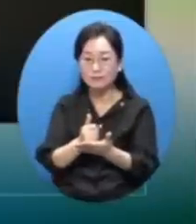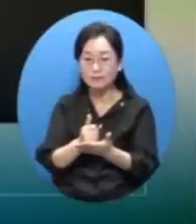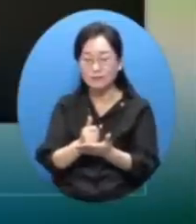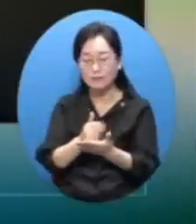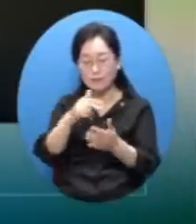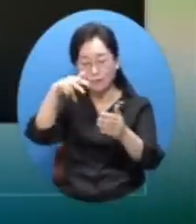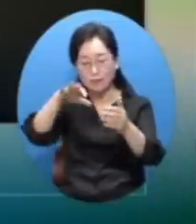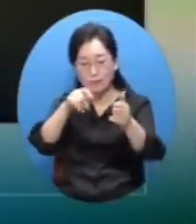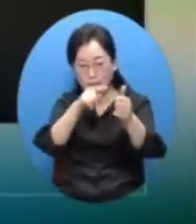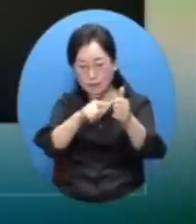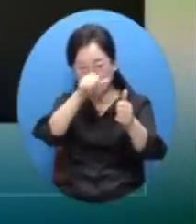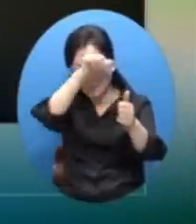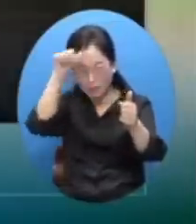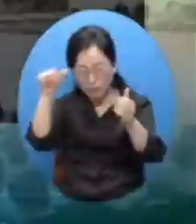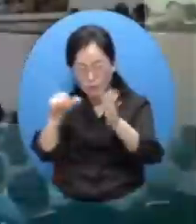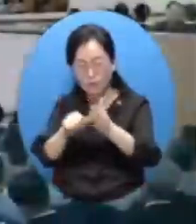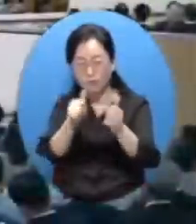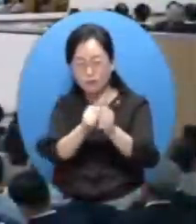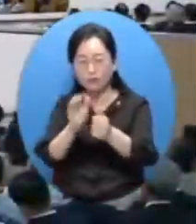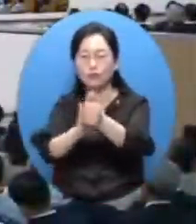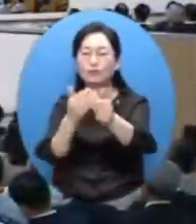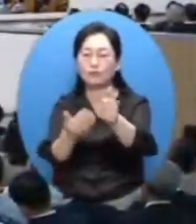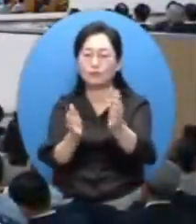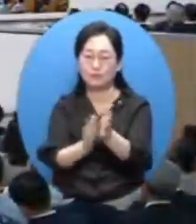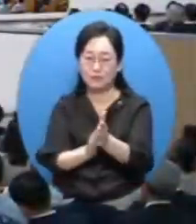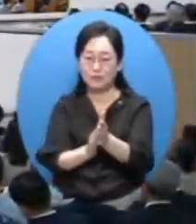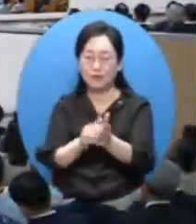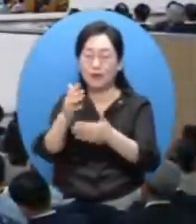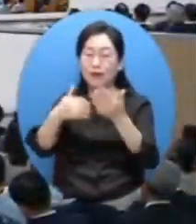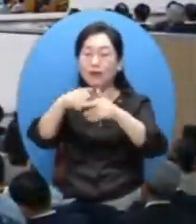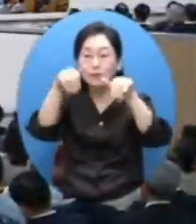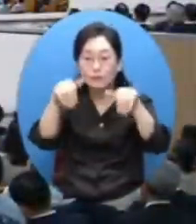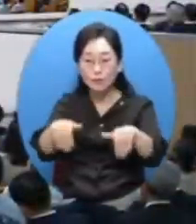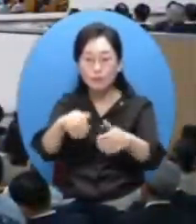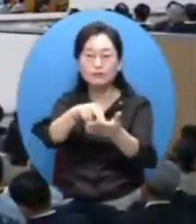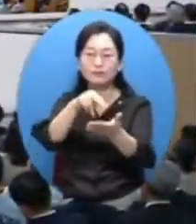박사의 한평생 함께 하신 것입니다. 그의 하나님의 종으로서,